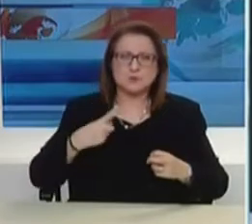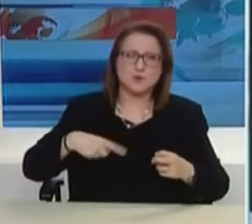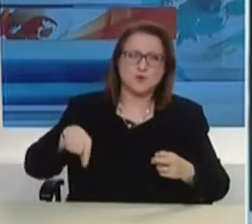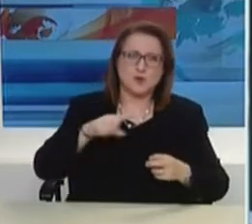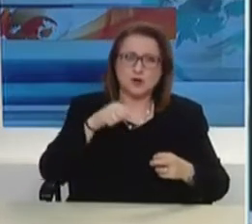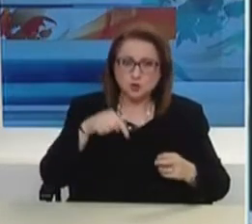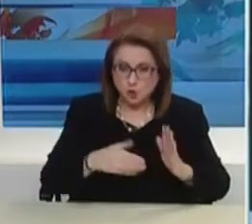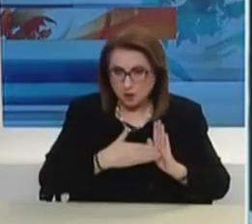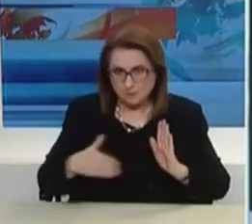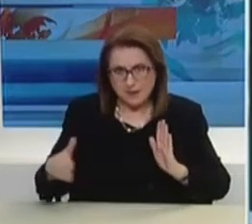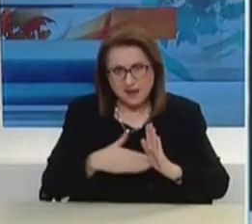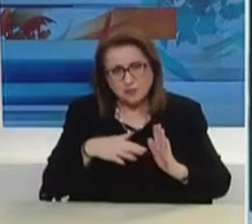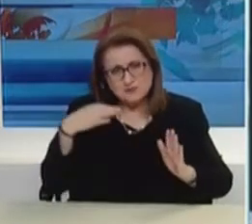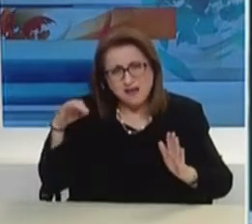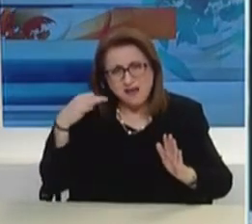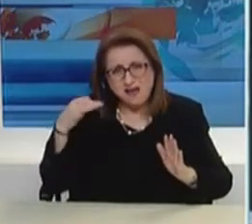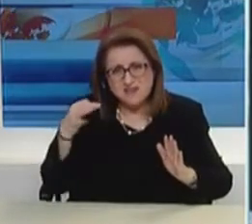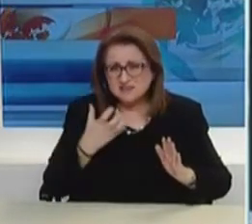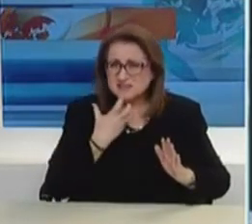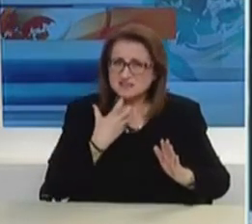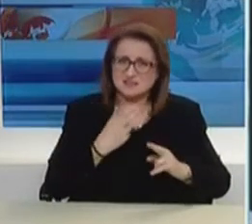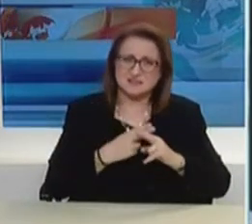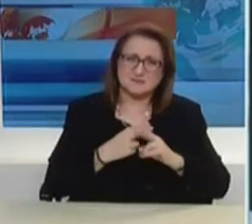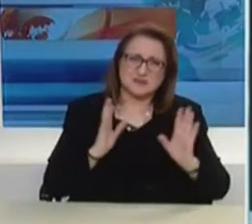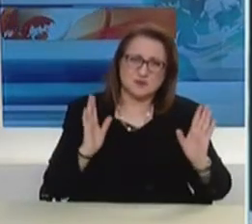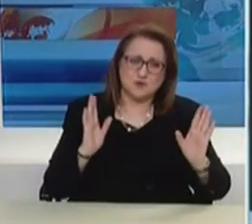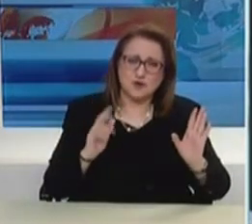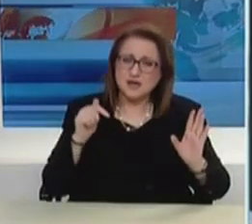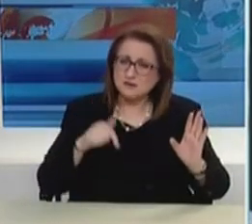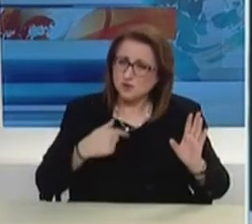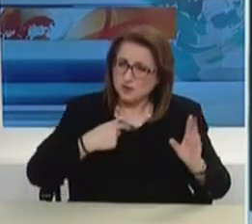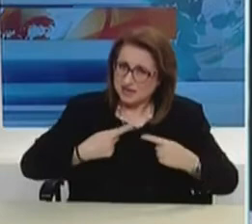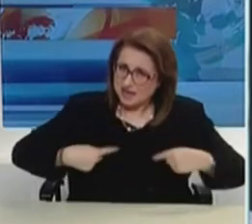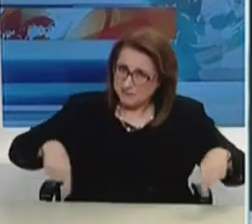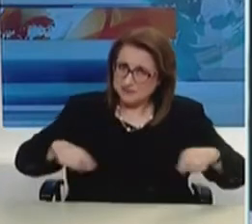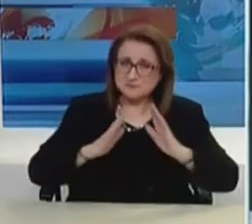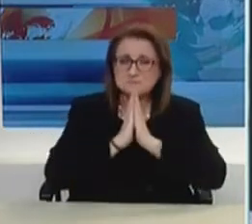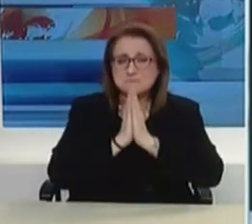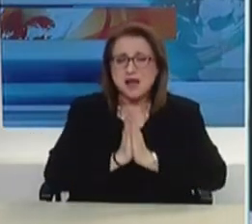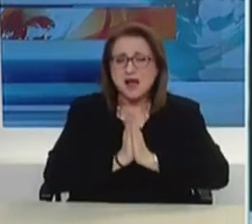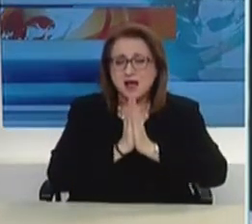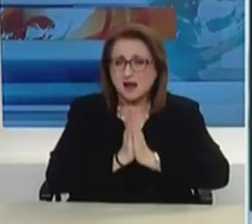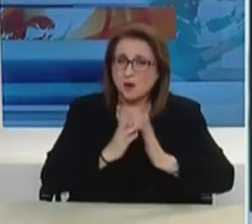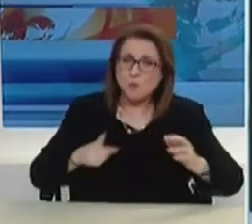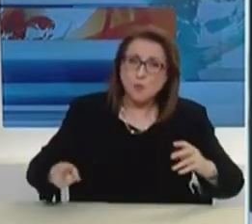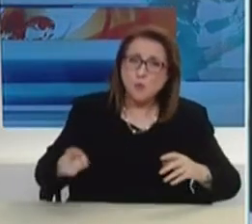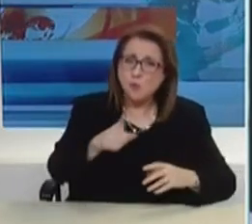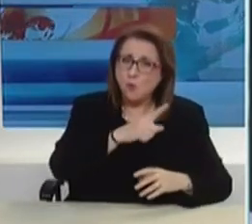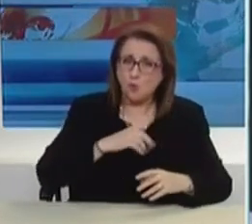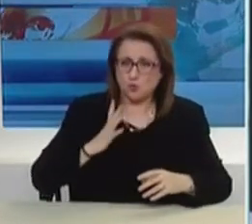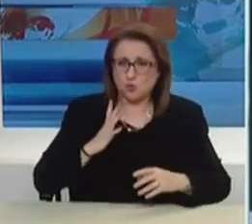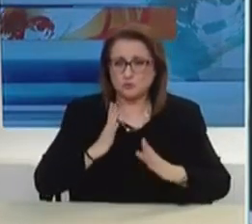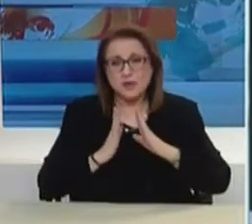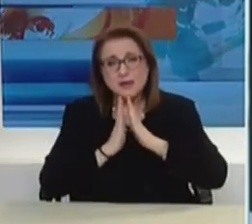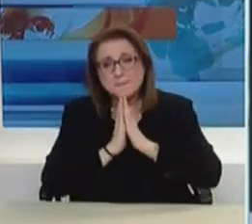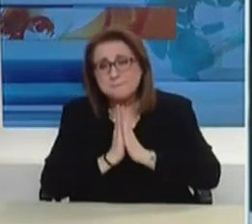όλους μας. Θέλουμε λοιπόν κι εμείς με τη σειρά μας να κάνουμε μια έκκληση σε όλους τους πολίτες, να απλώσουμε το